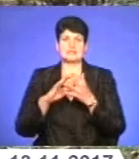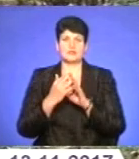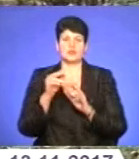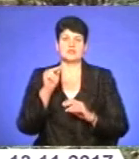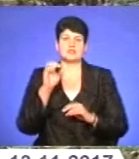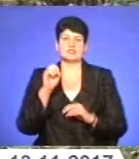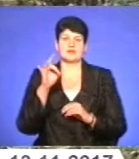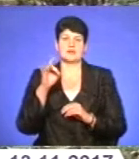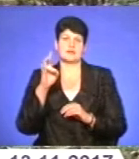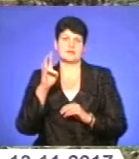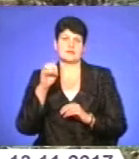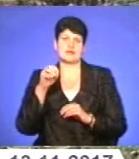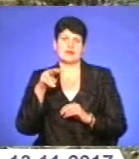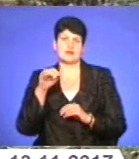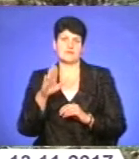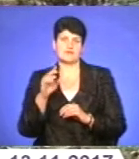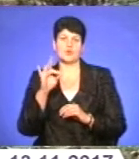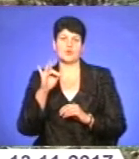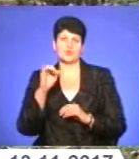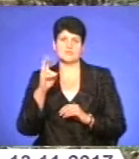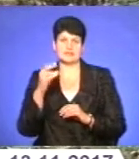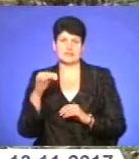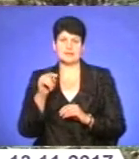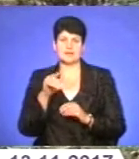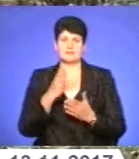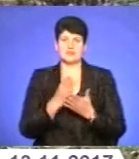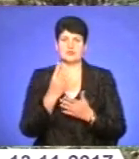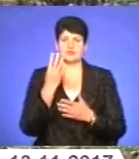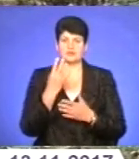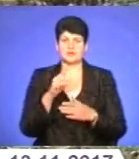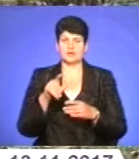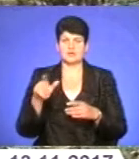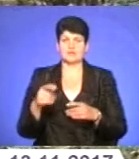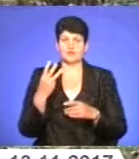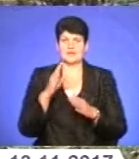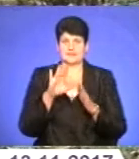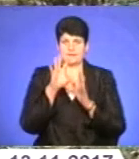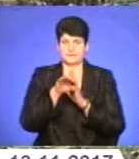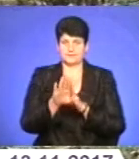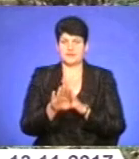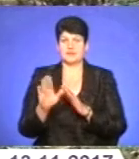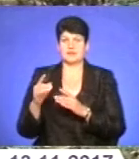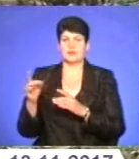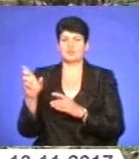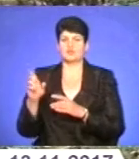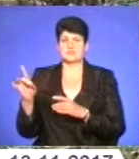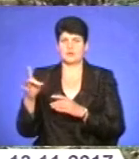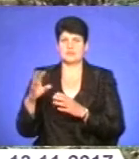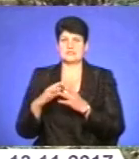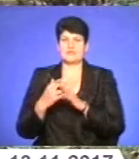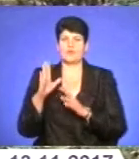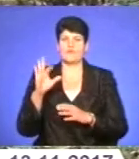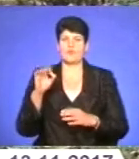Чернелів-Руське. Там є 4 особи, із них 3 дітей. І є Бучицький район, село Возилів. Там кількість захворілих